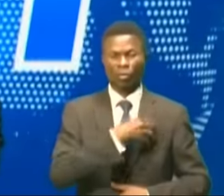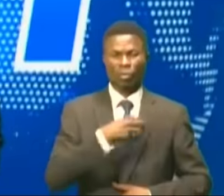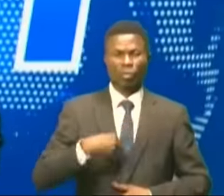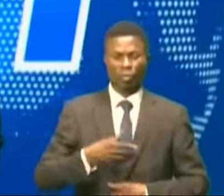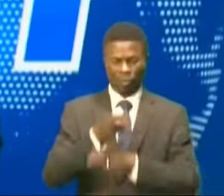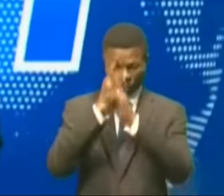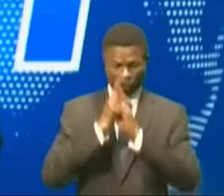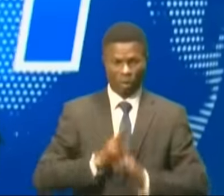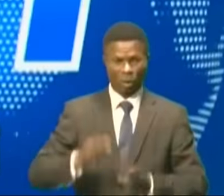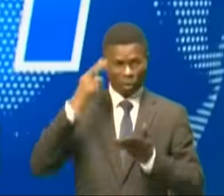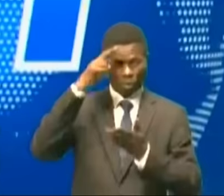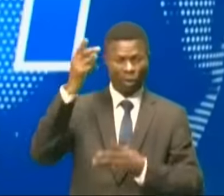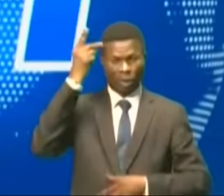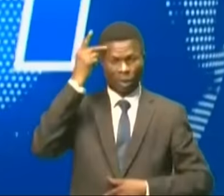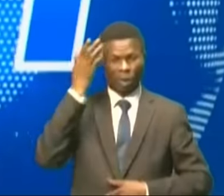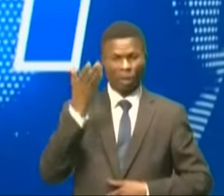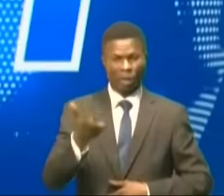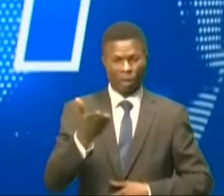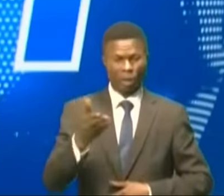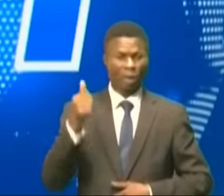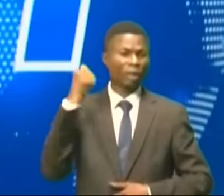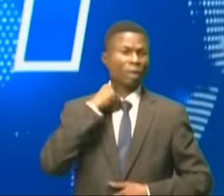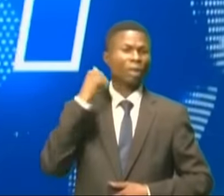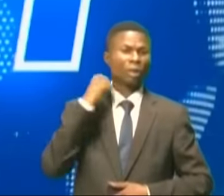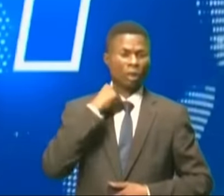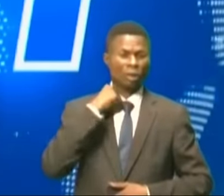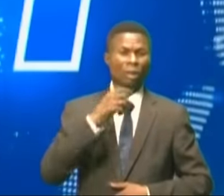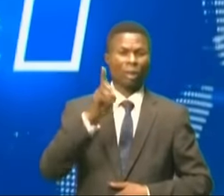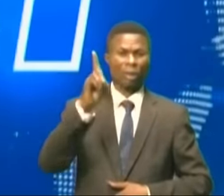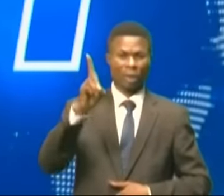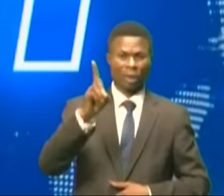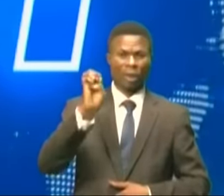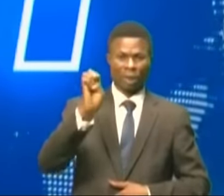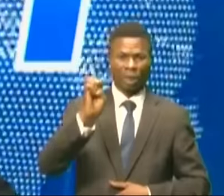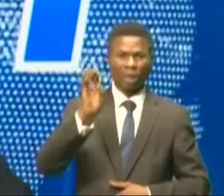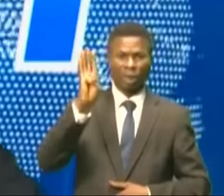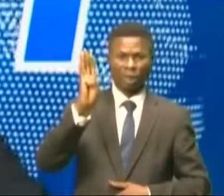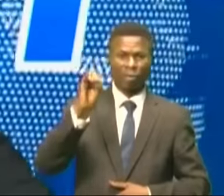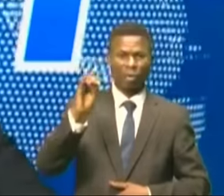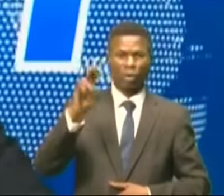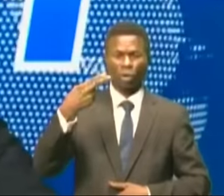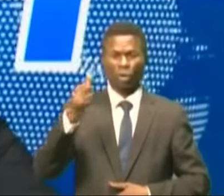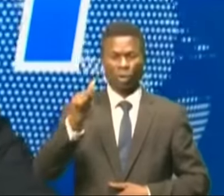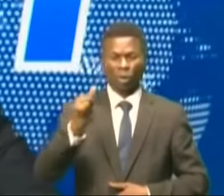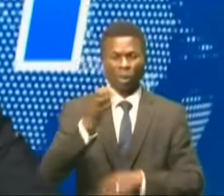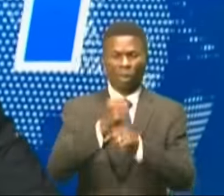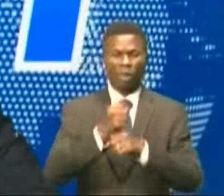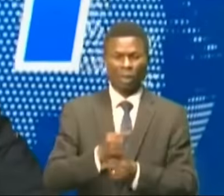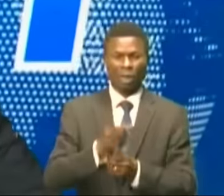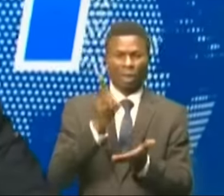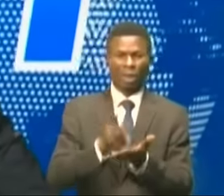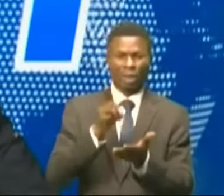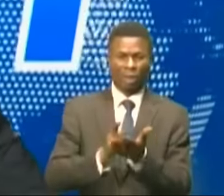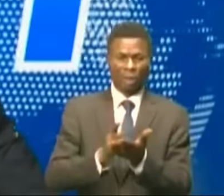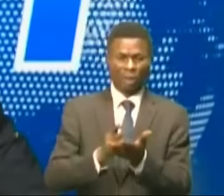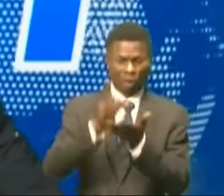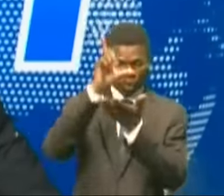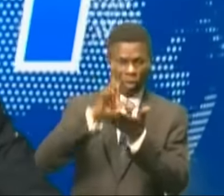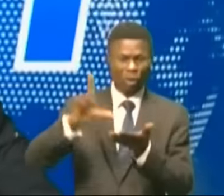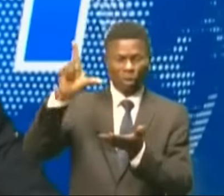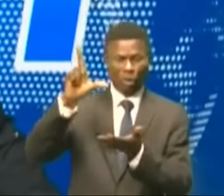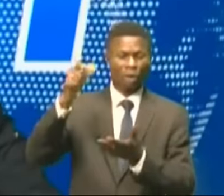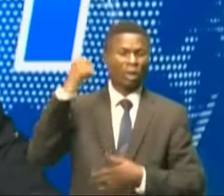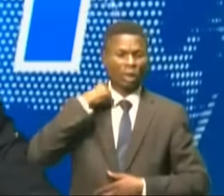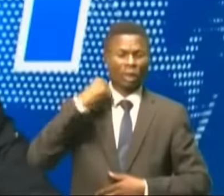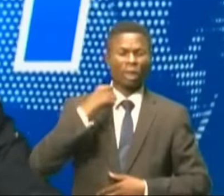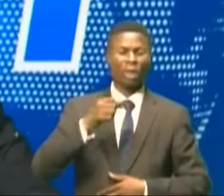à l'université de Kinshasa, Dr Deborah Kayembe, vient de recevoir son titre de honoris causa. Ce